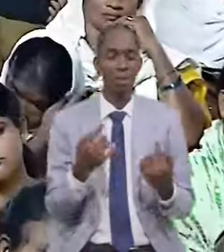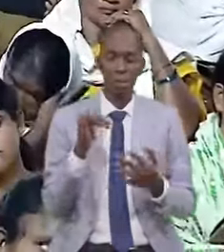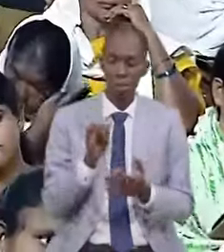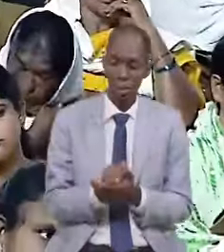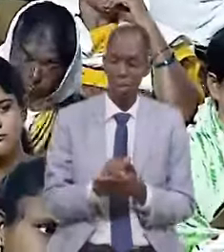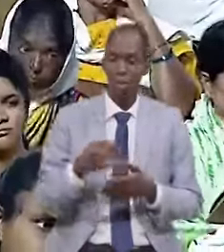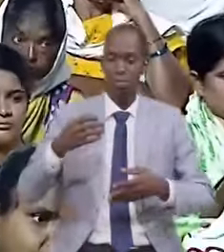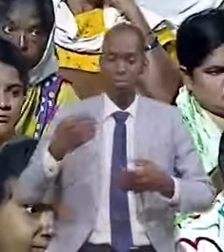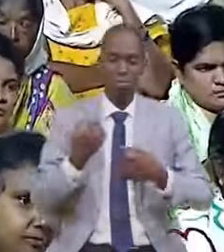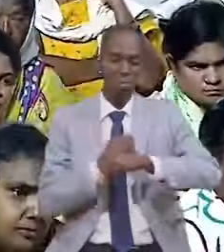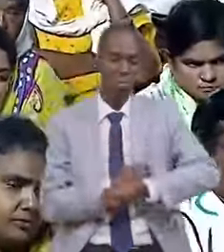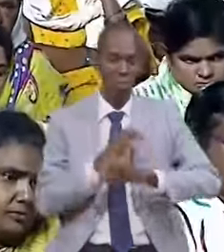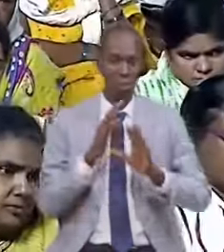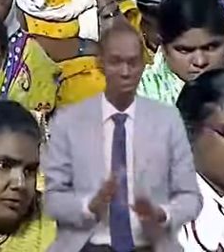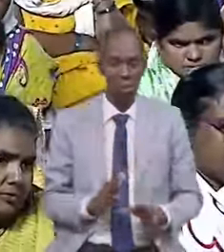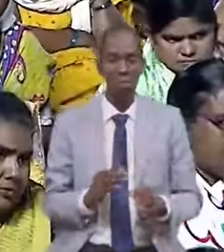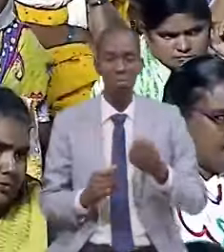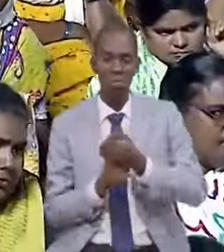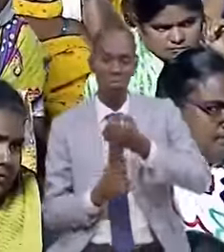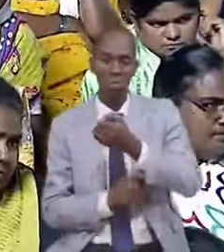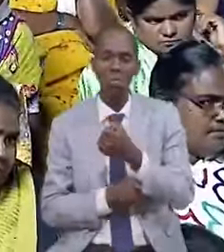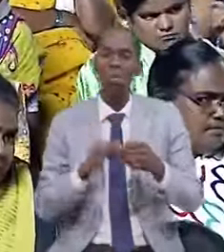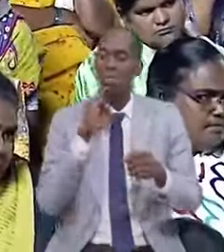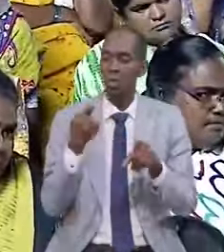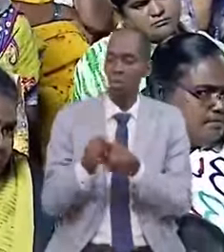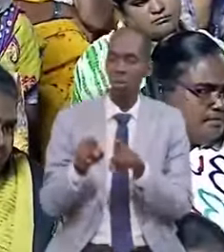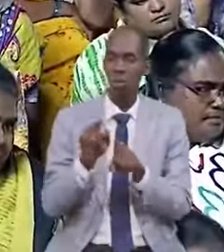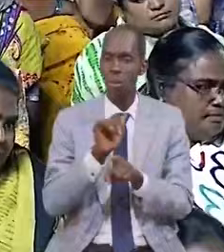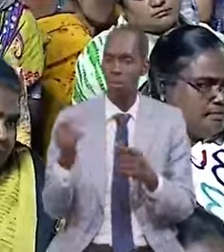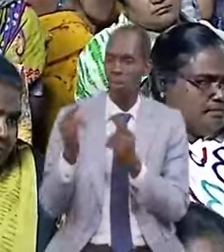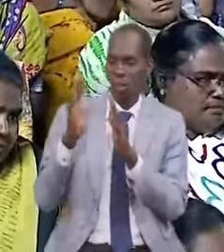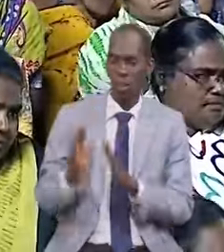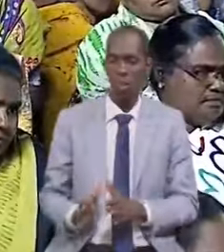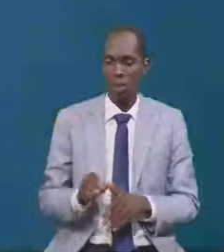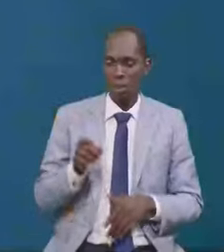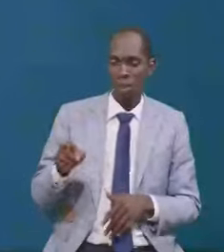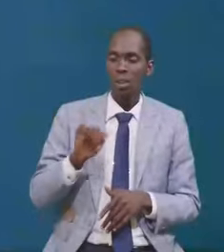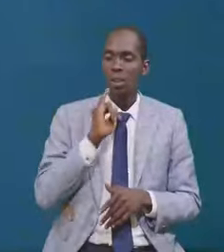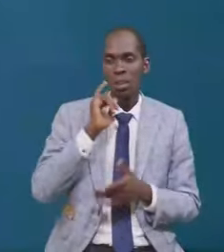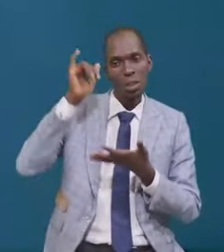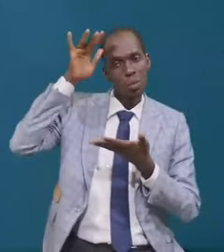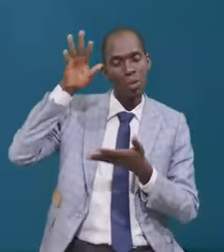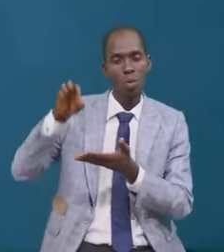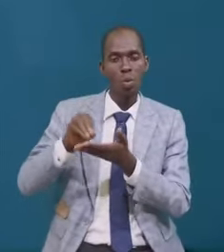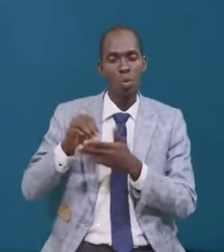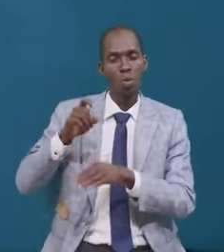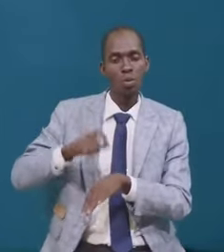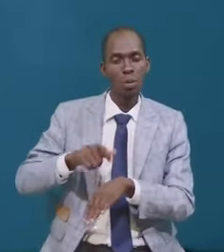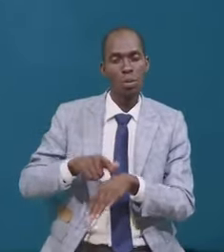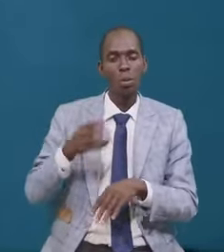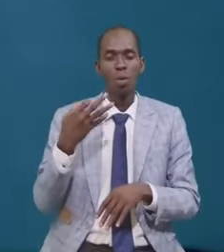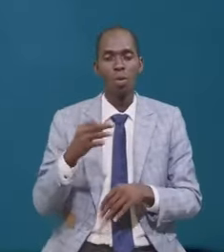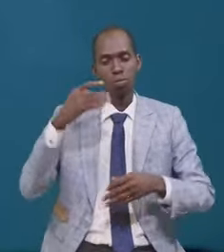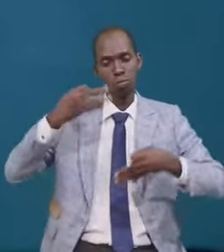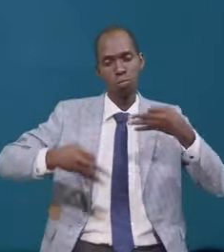advocate defender is a sinner. He is waiting his turn for his judgment. Manoduga